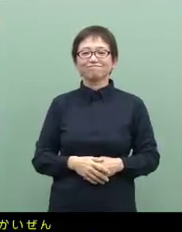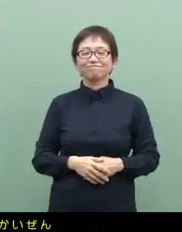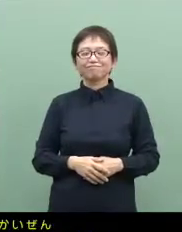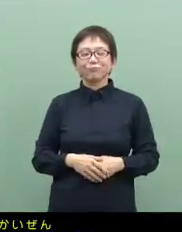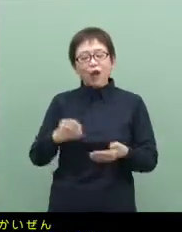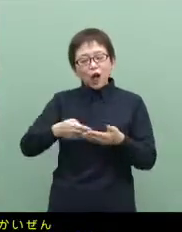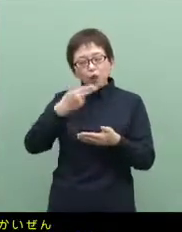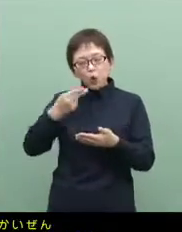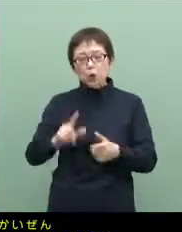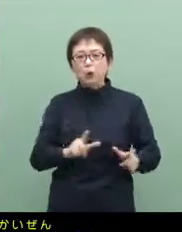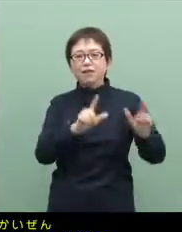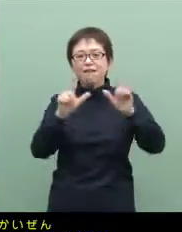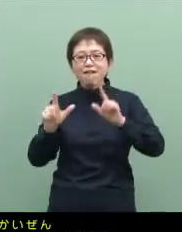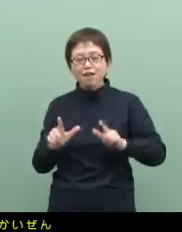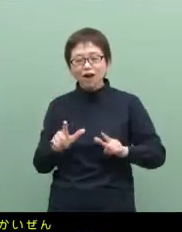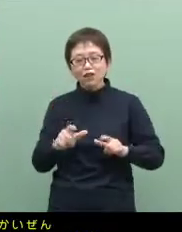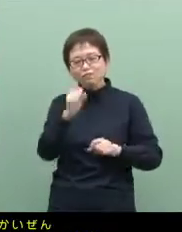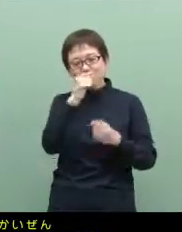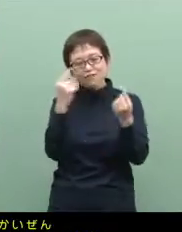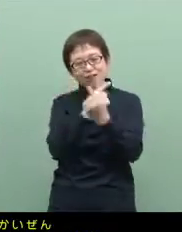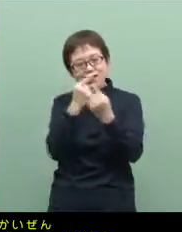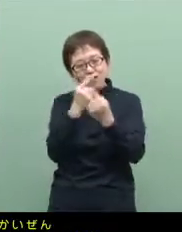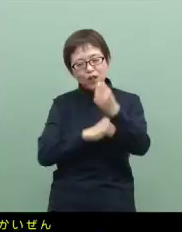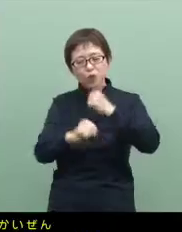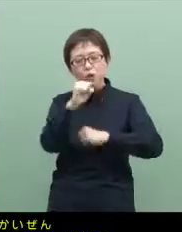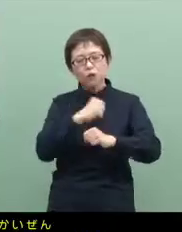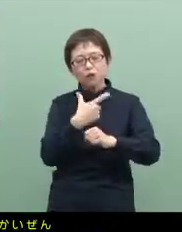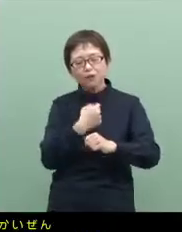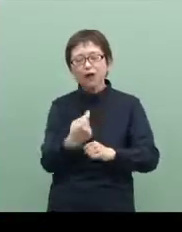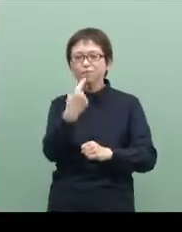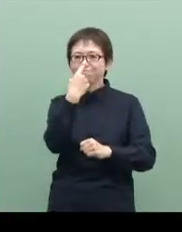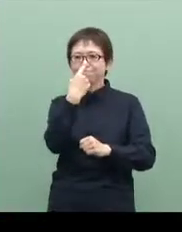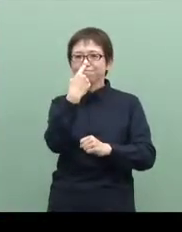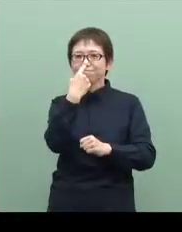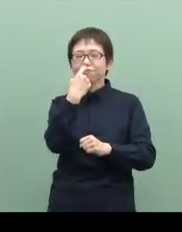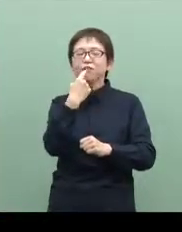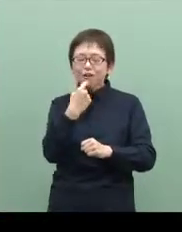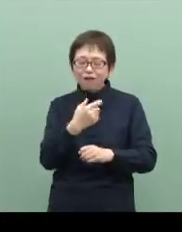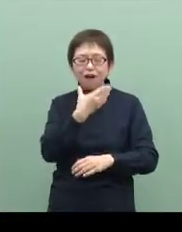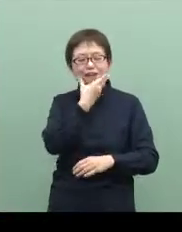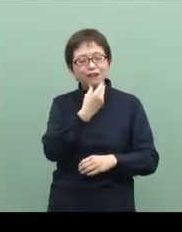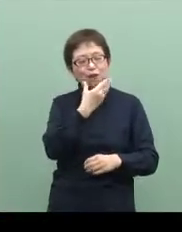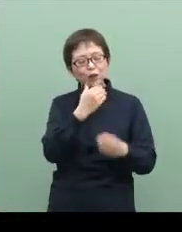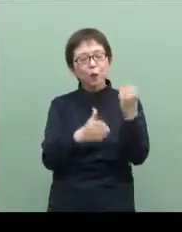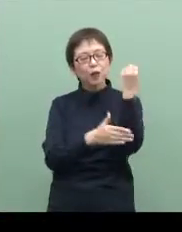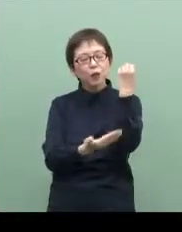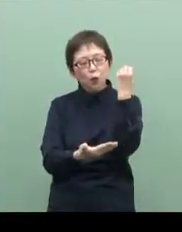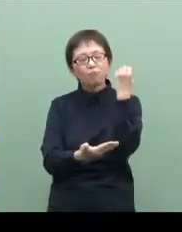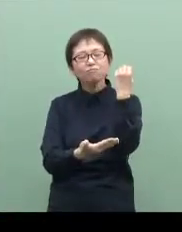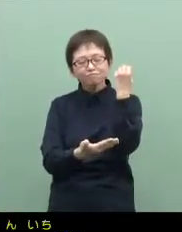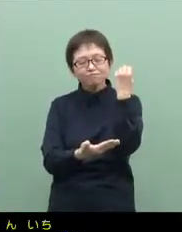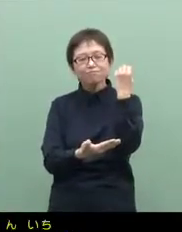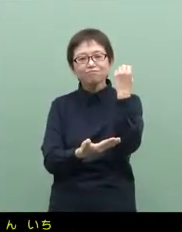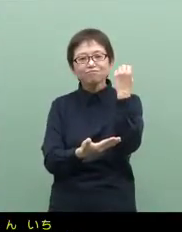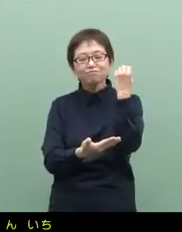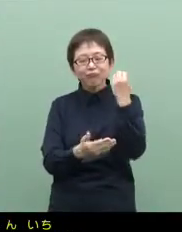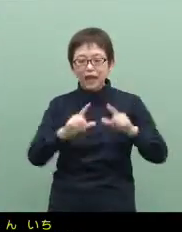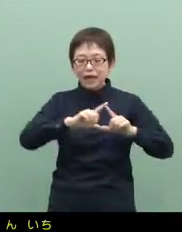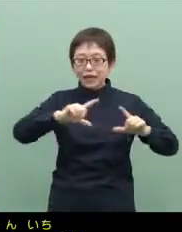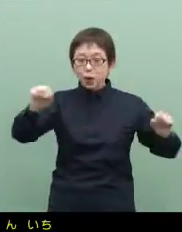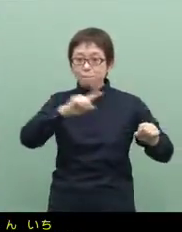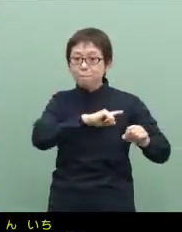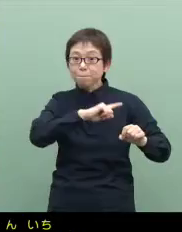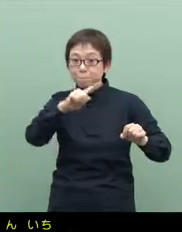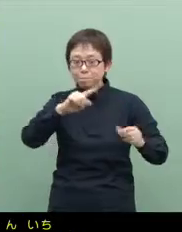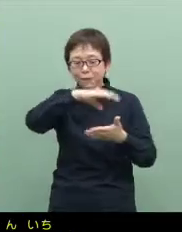ょう。 私も食生活の改善から取り組みたいと思いました。 健康は幸せの基本ですよね。 健康長寿日